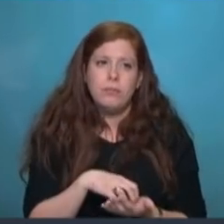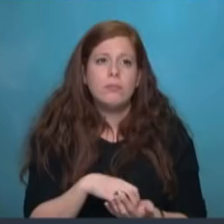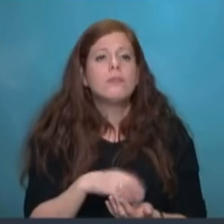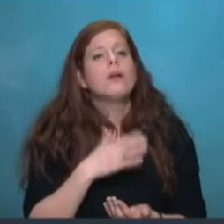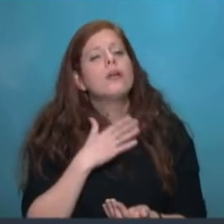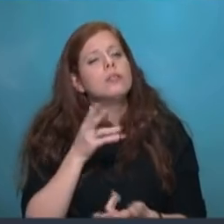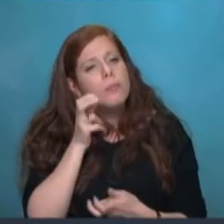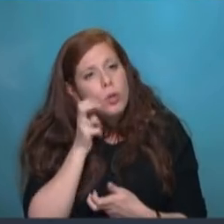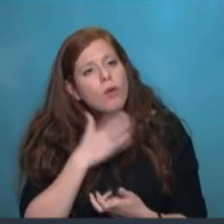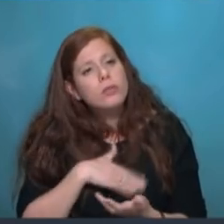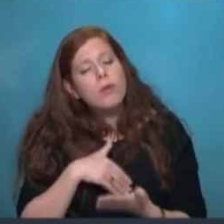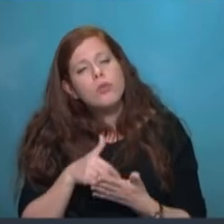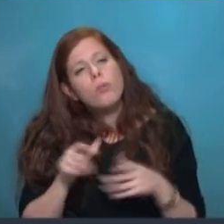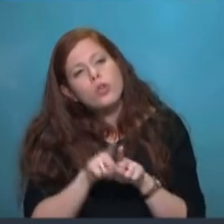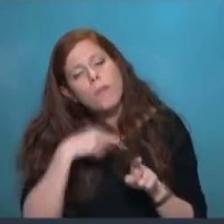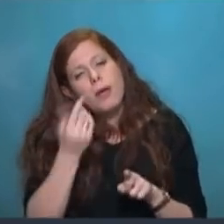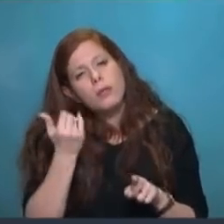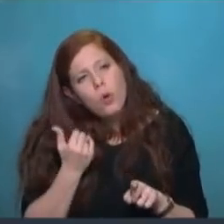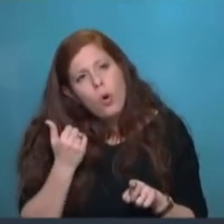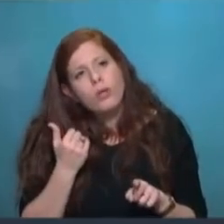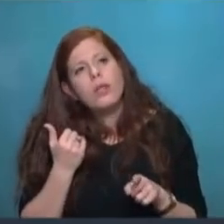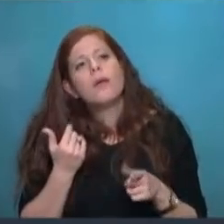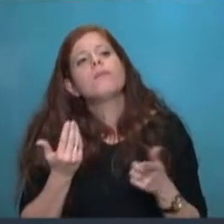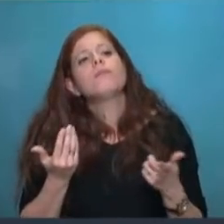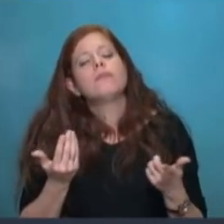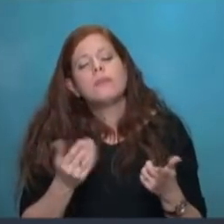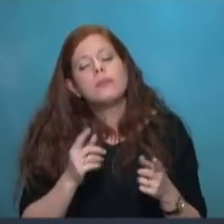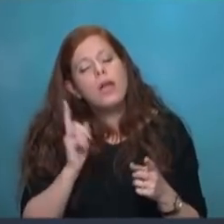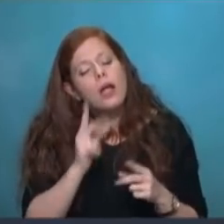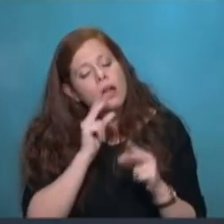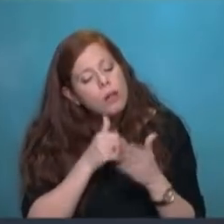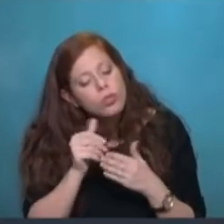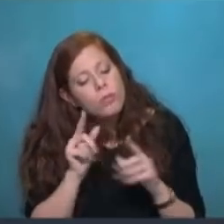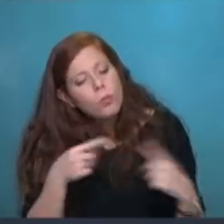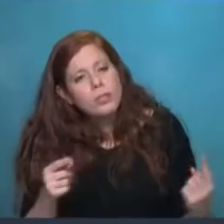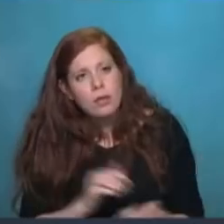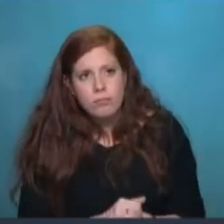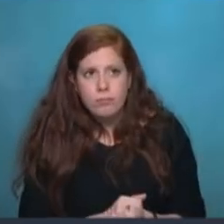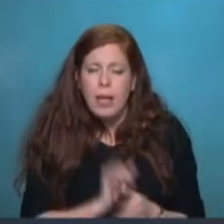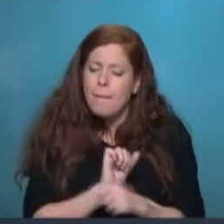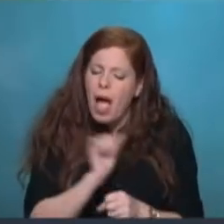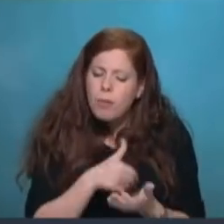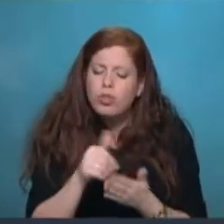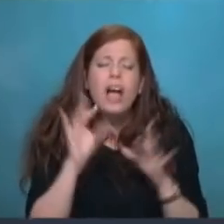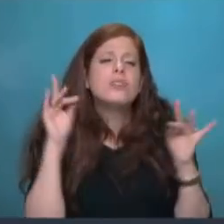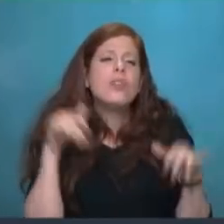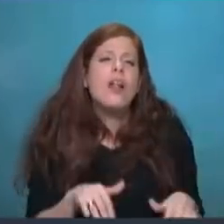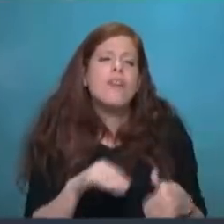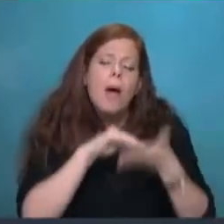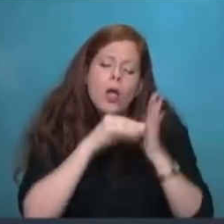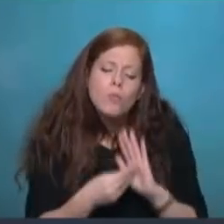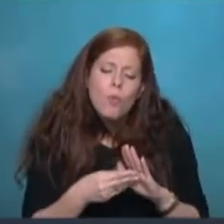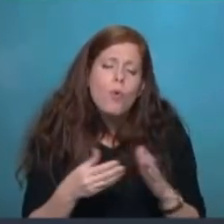And like I said earlier, speak through the music. המחאה בינתיים נמשכת. עשרות אלפים חתמו על עצומה, הקוראת ללהקה שלו